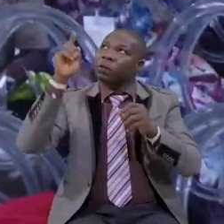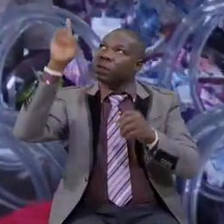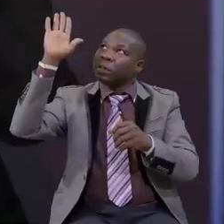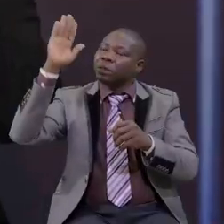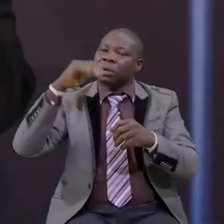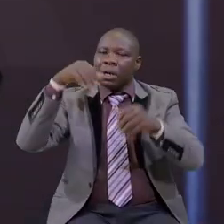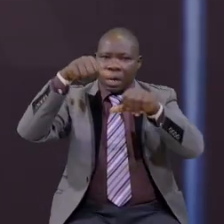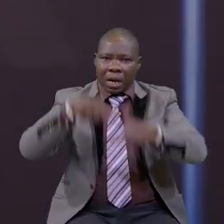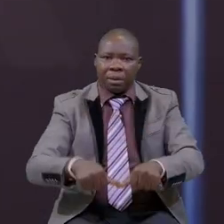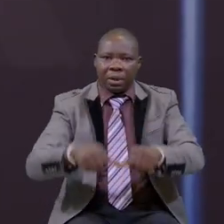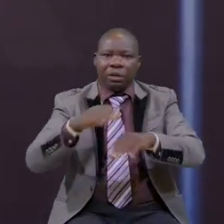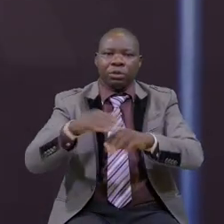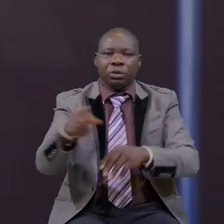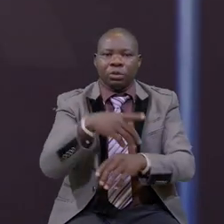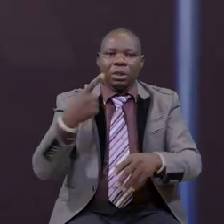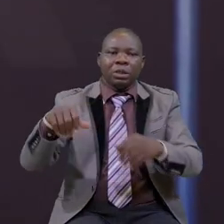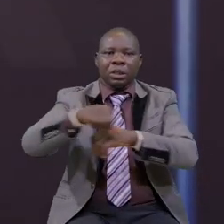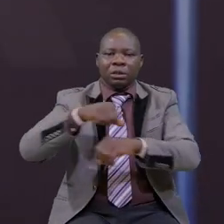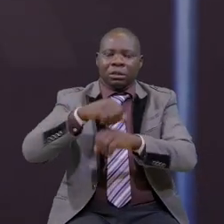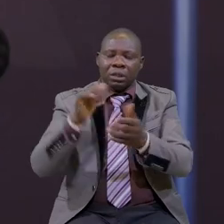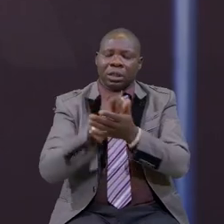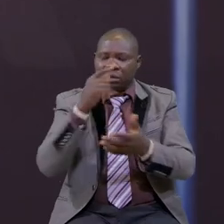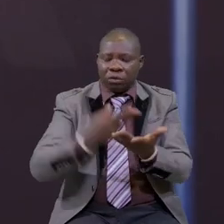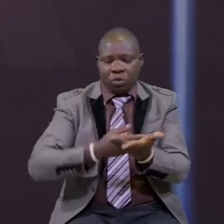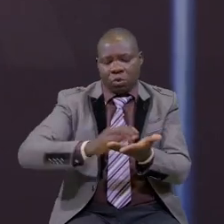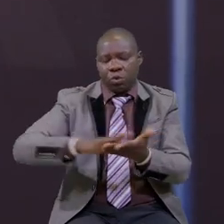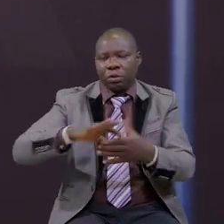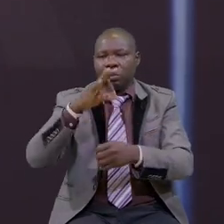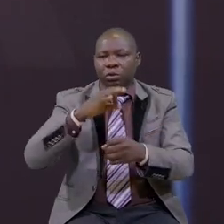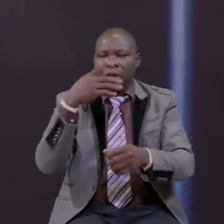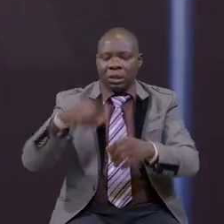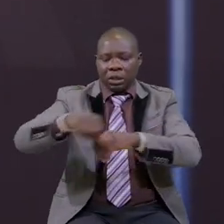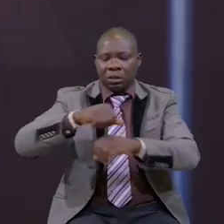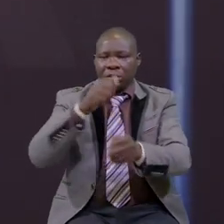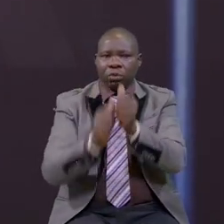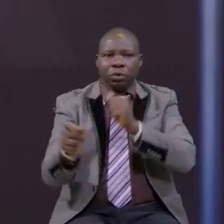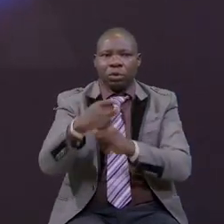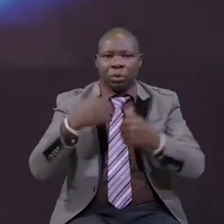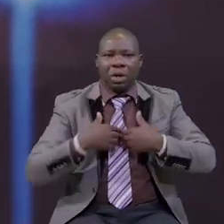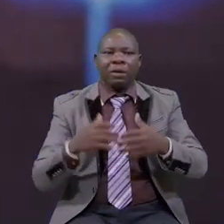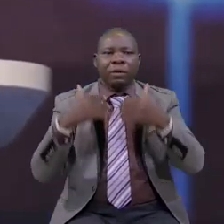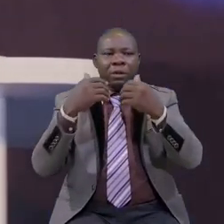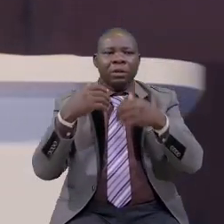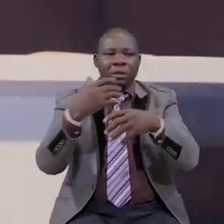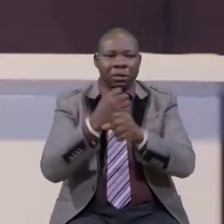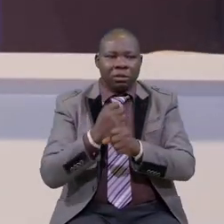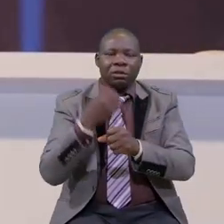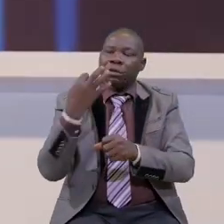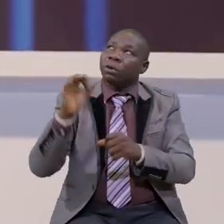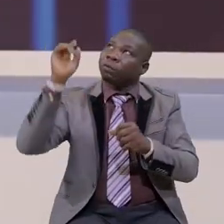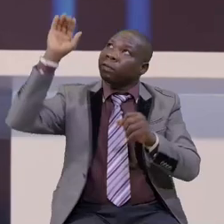lui demeure en vous. L'onction, le Saint-Esprit, l'onction que vous avez reçue de lui.